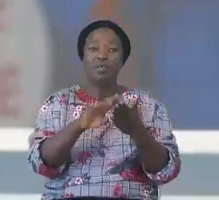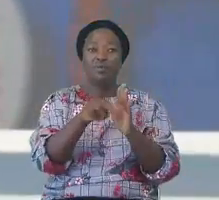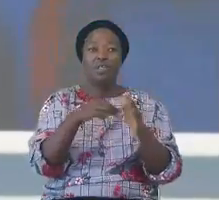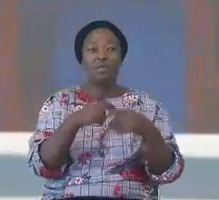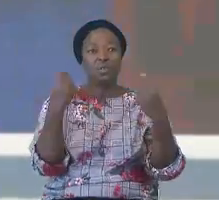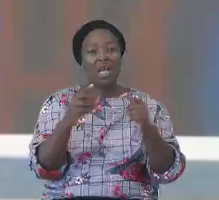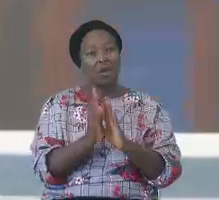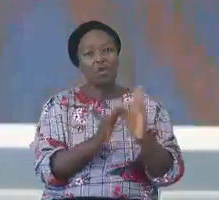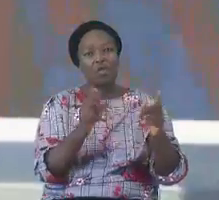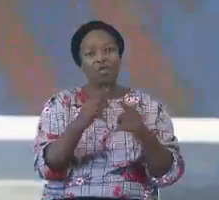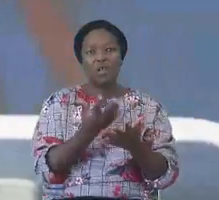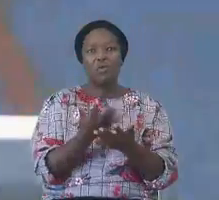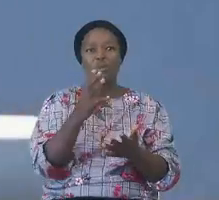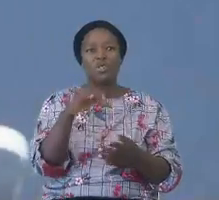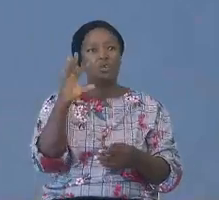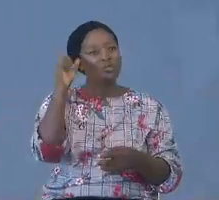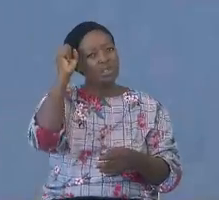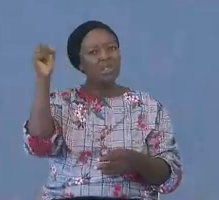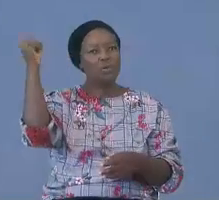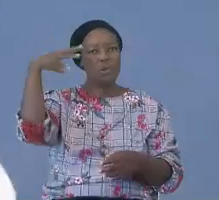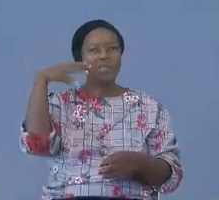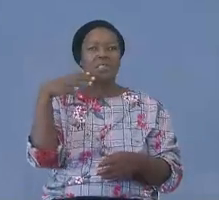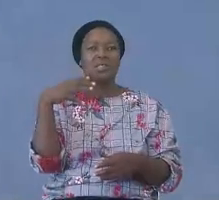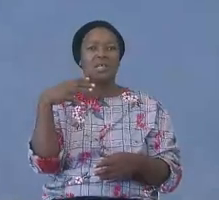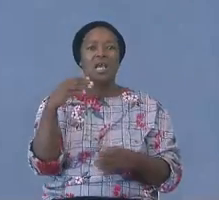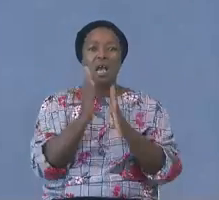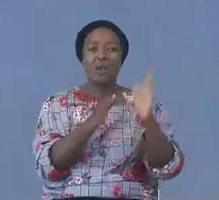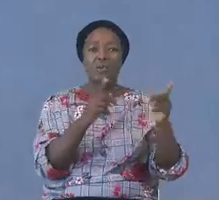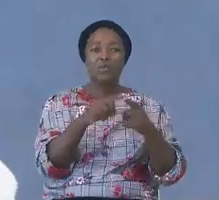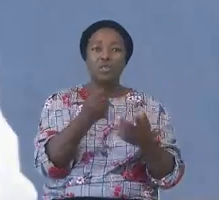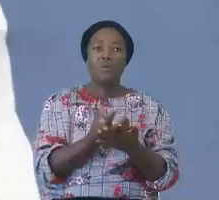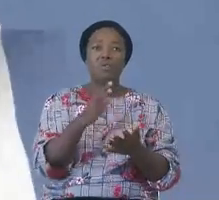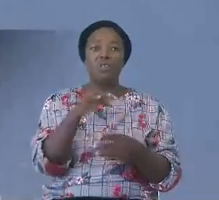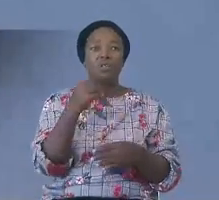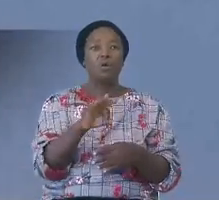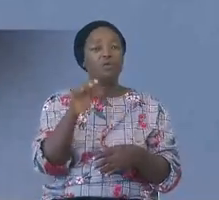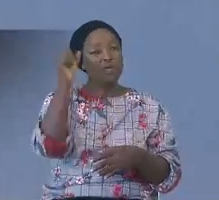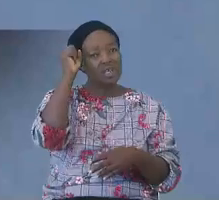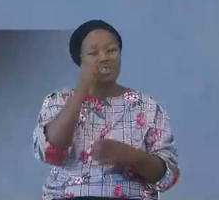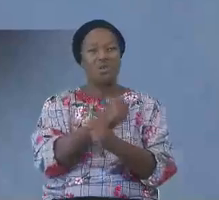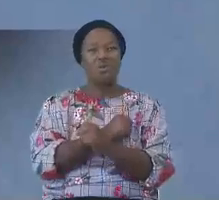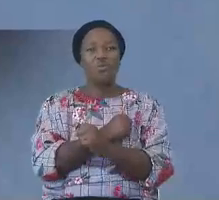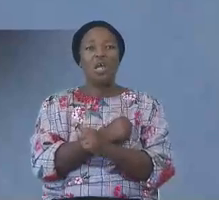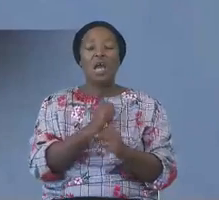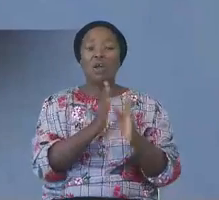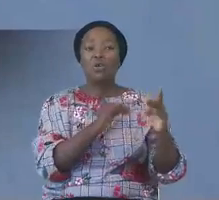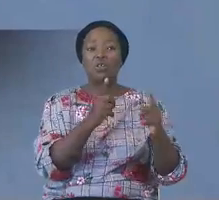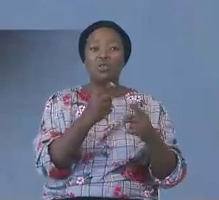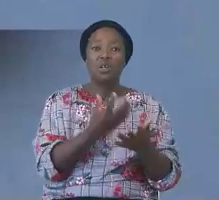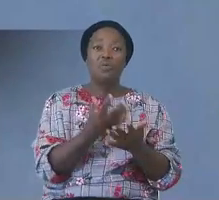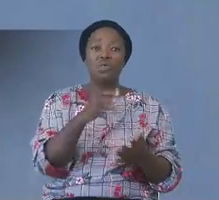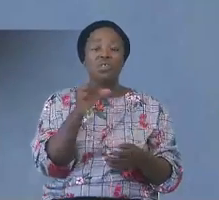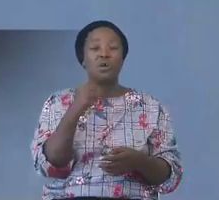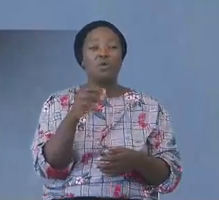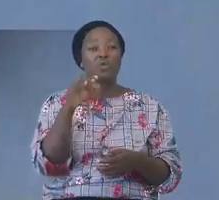calvaire. Amène idée. La rémission des péchés selon la richesse de sa grâce.